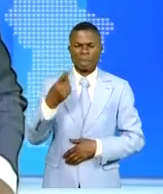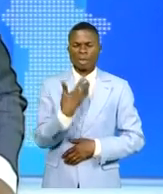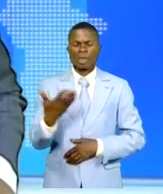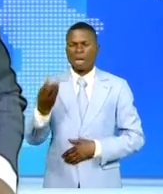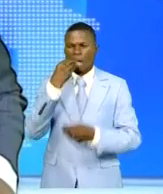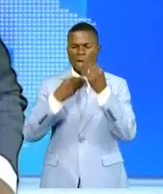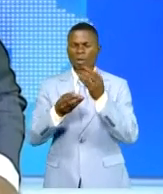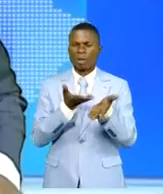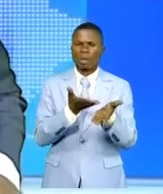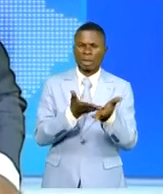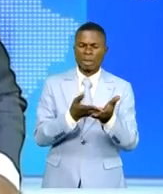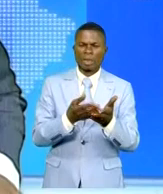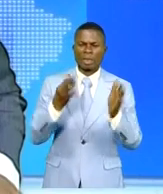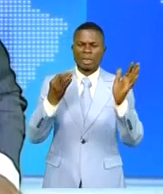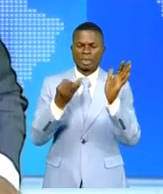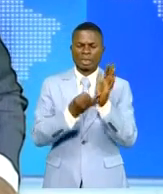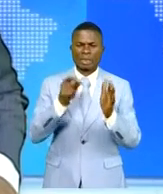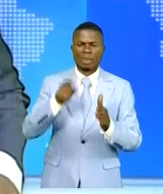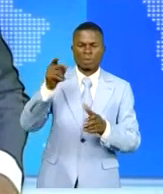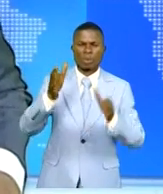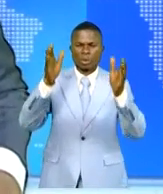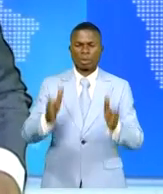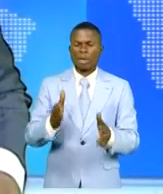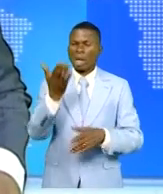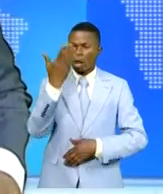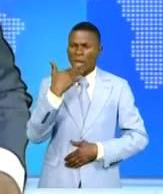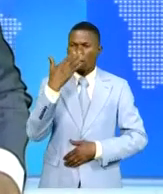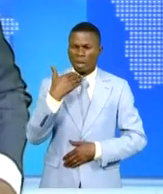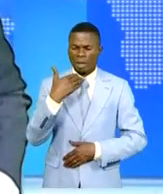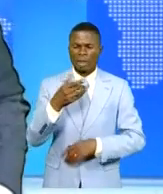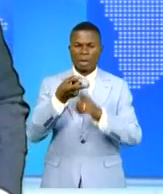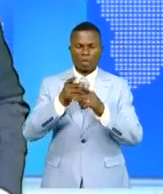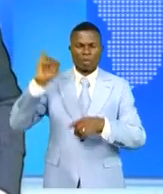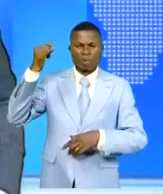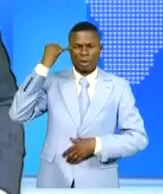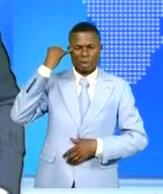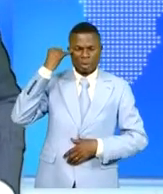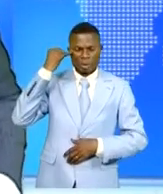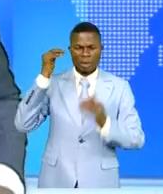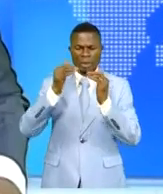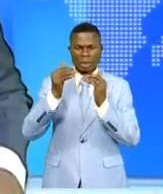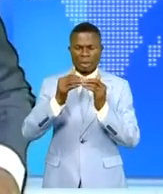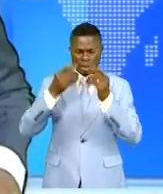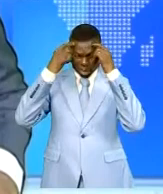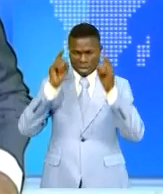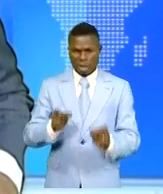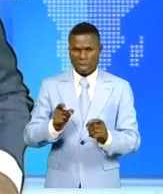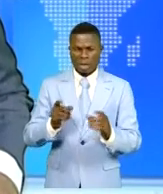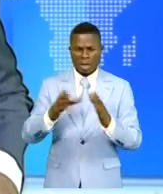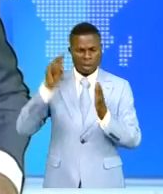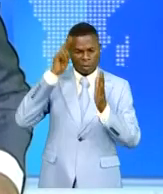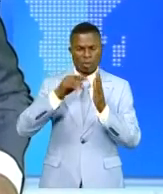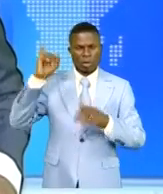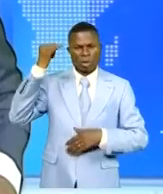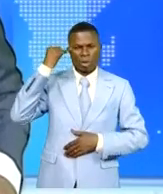alimentaire de près de 7 millions de tonnes métriques de riz en provenance du Japon, conformément à l'accord passé avec le gouvernement